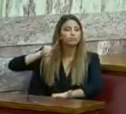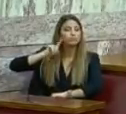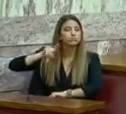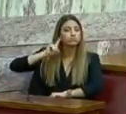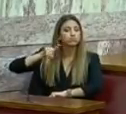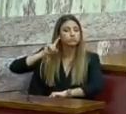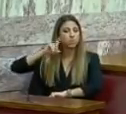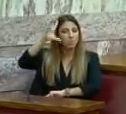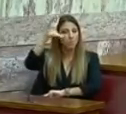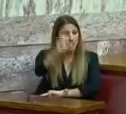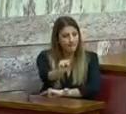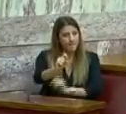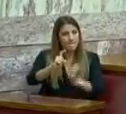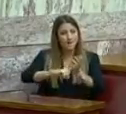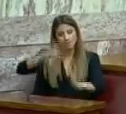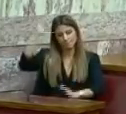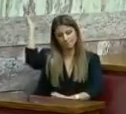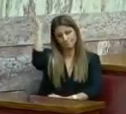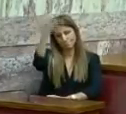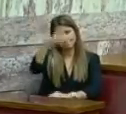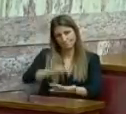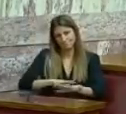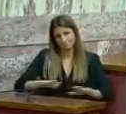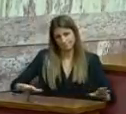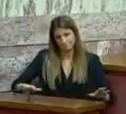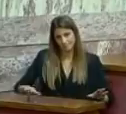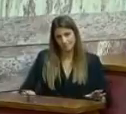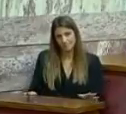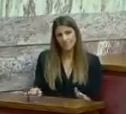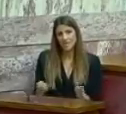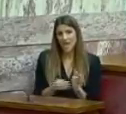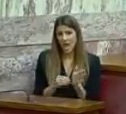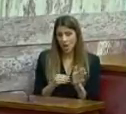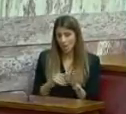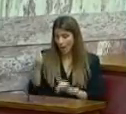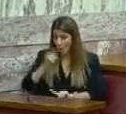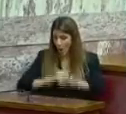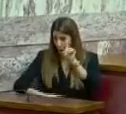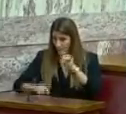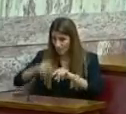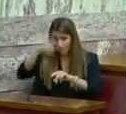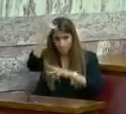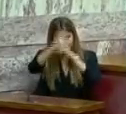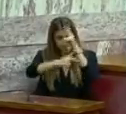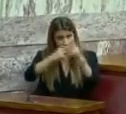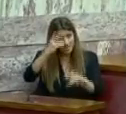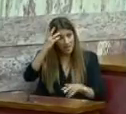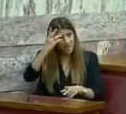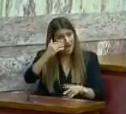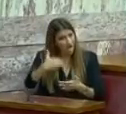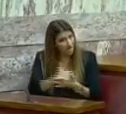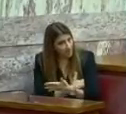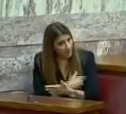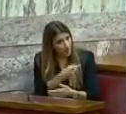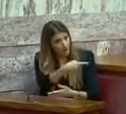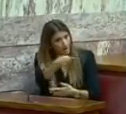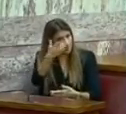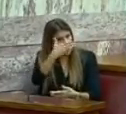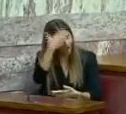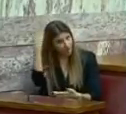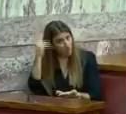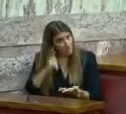προκύπτει ένδειξη ενοχής και για να αποκατασταθεί όσο γίνεται το κύρος του πολιτικού συστήματος.